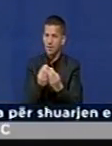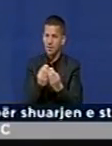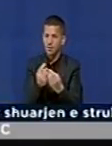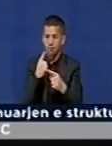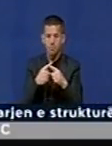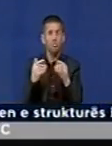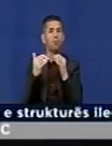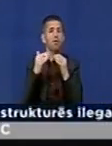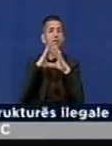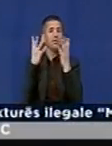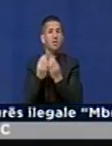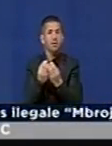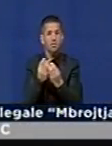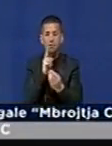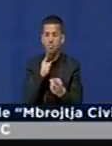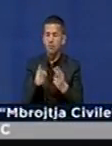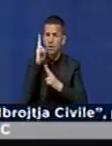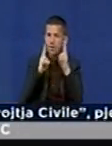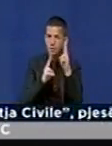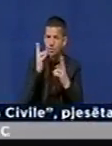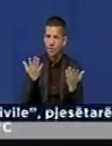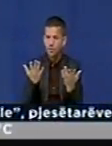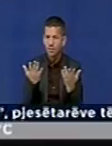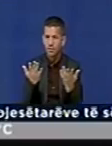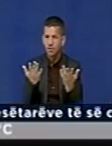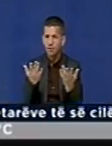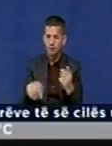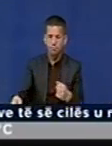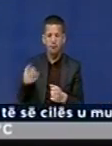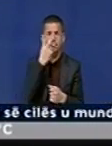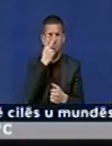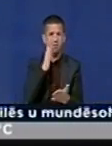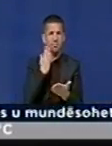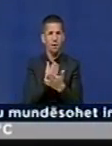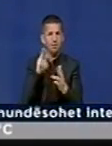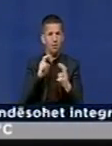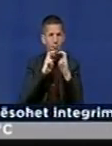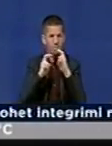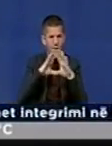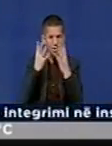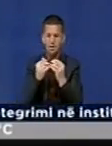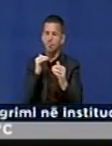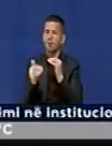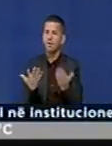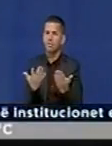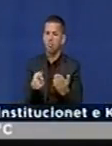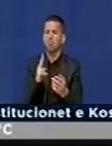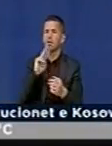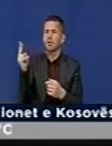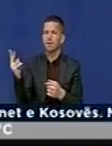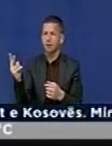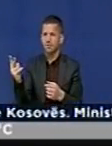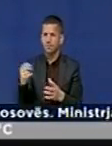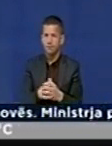jam pajtu të gjithë në momenti kur është diskutu kja. Edhe nuk është se i keni pas konsultimet me të gjitha subjektet në mënyrën e njëjtë. Po kjo është çështje tjetër pastaj.